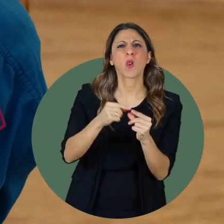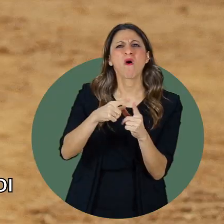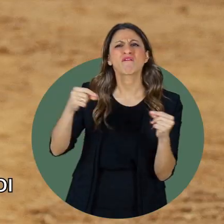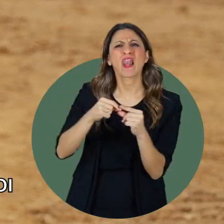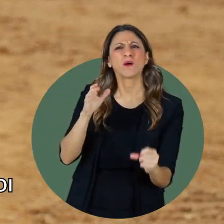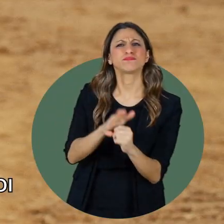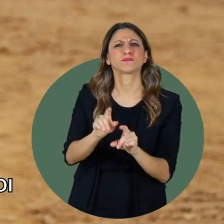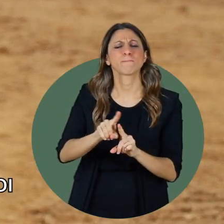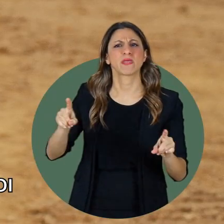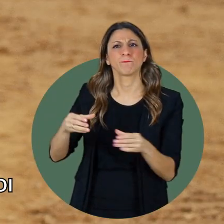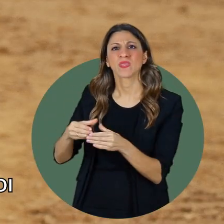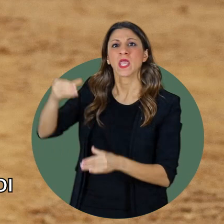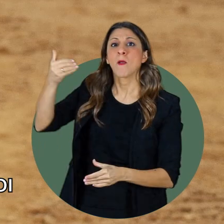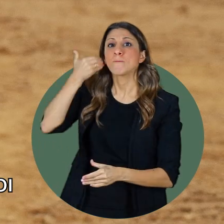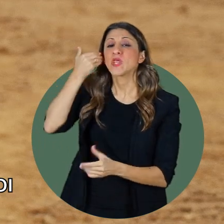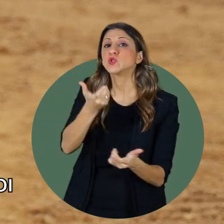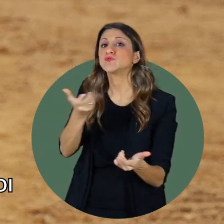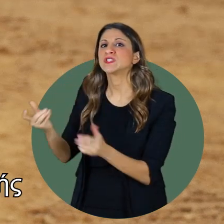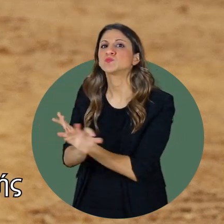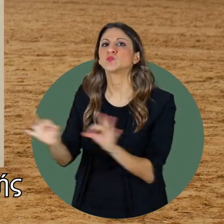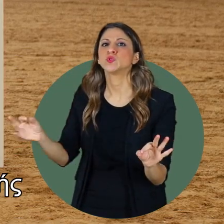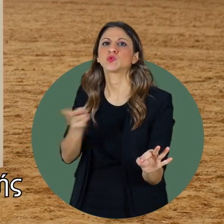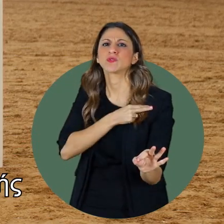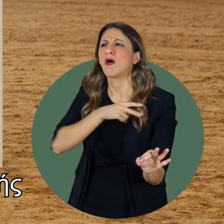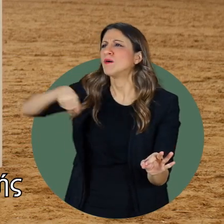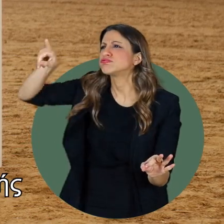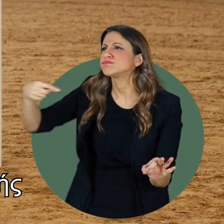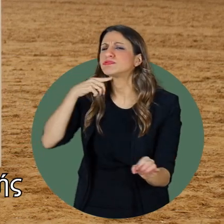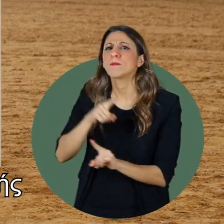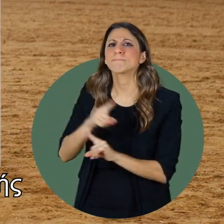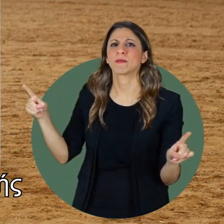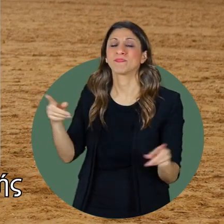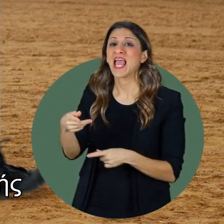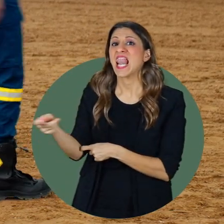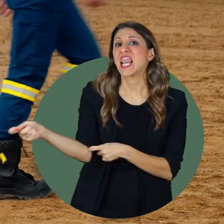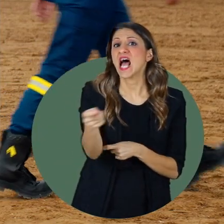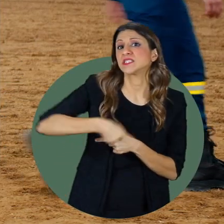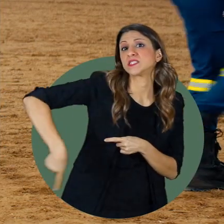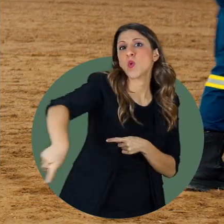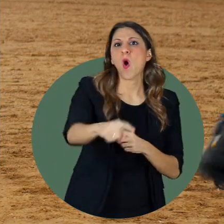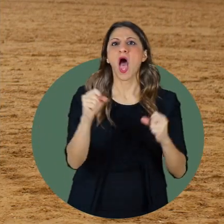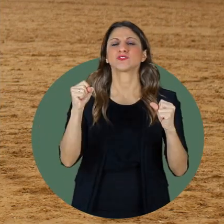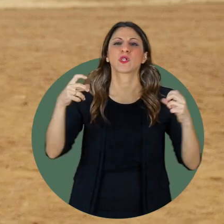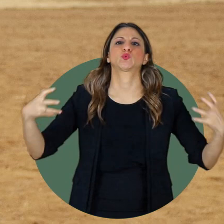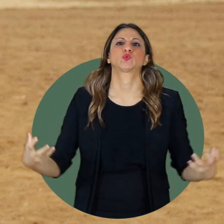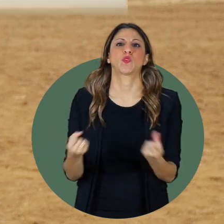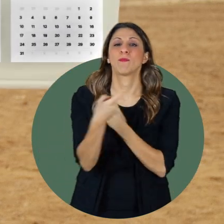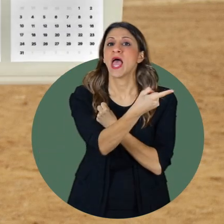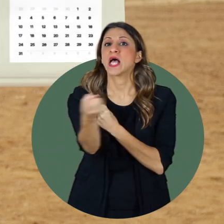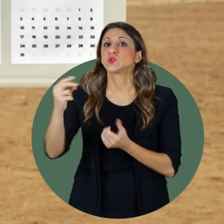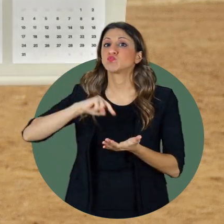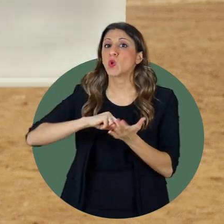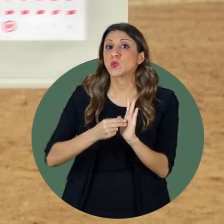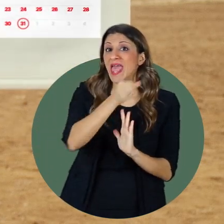φύλλα, οι πυροσβεστήρες μας να είναι σωστά συντηρημένοι και να έχουμε λάστιχο με μήκος ανάλογο της περιοχής που θέλουμε να προστατεύσουμε.